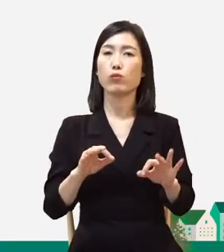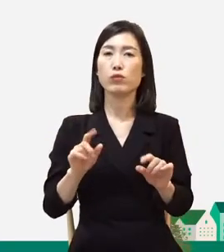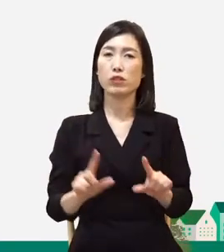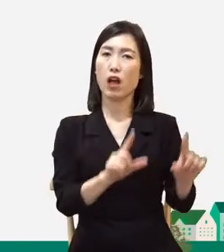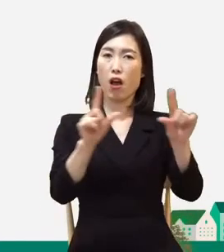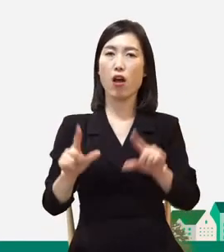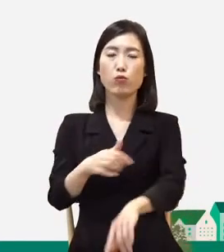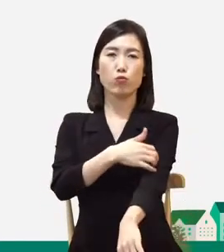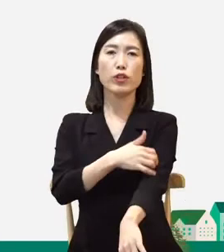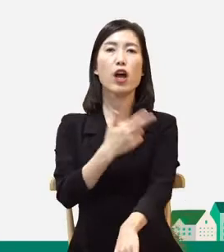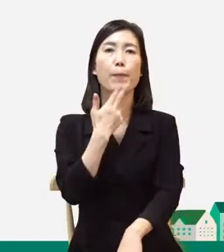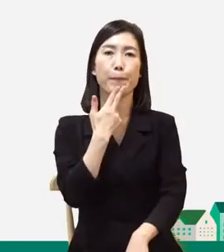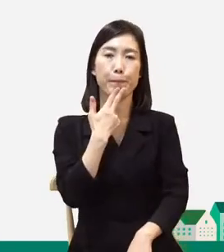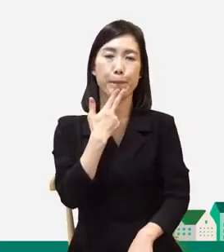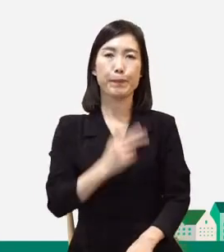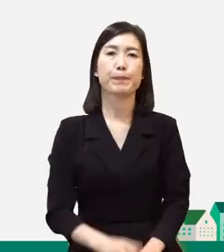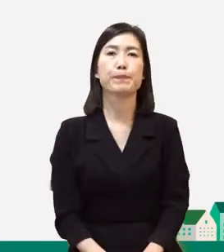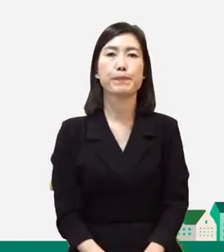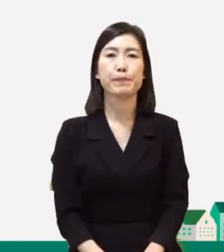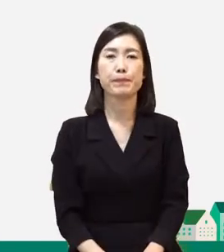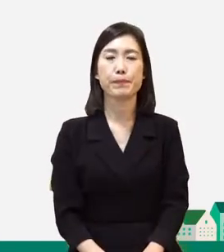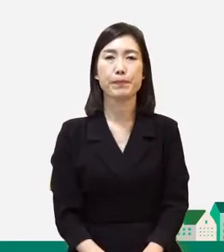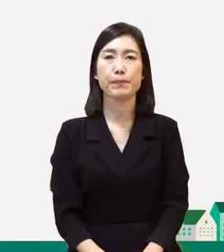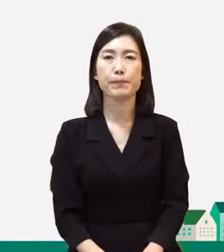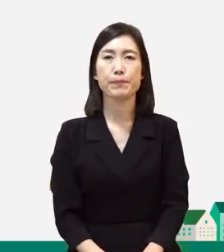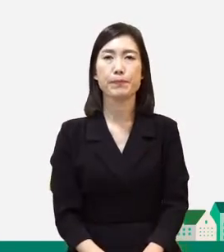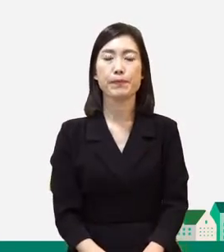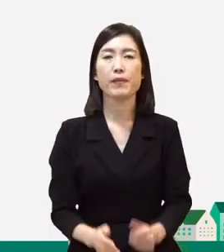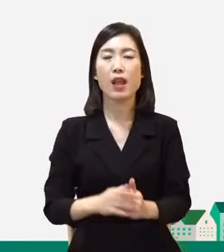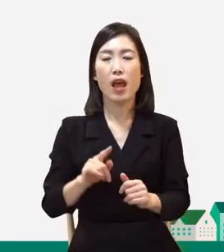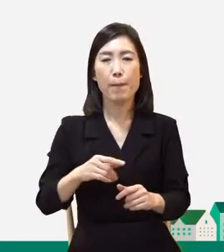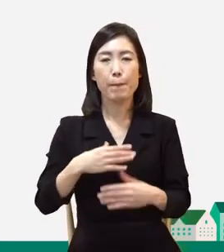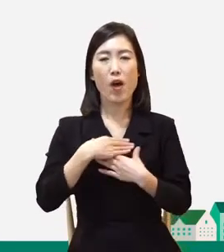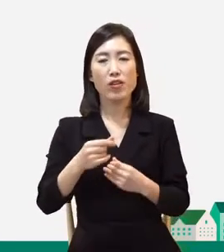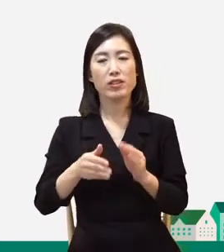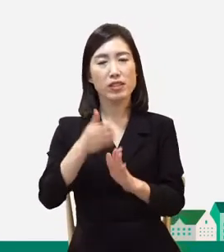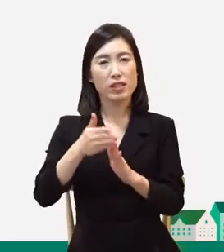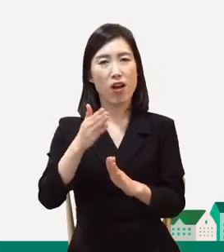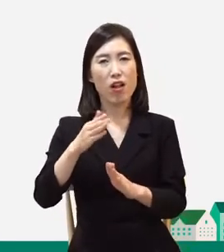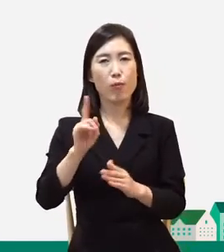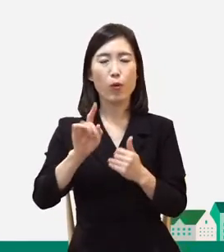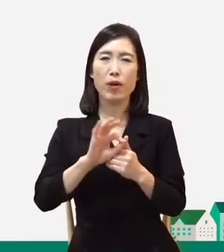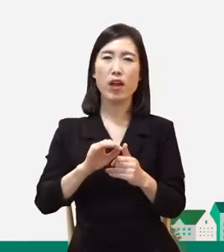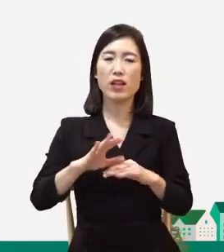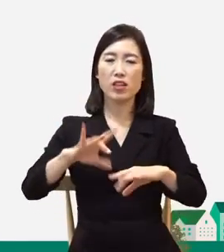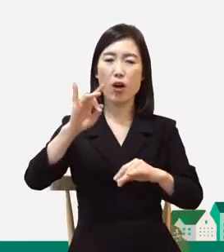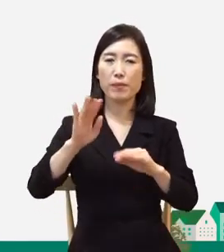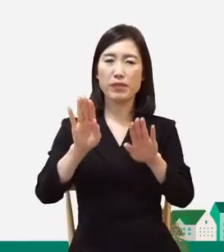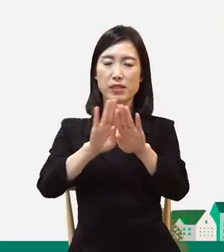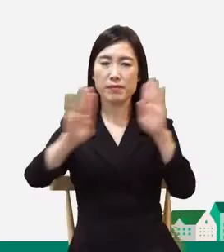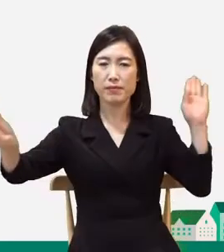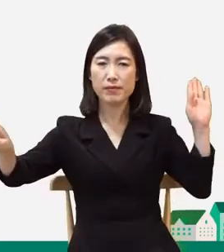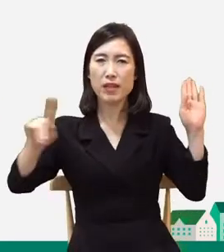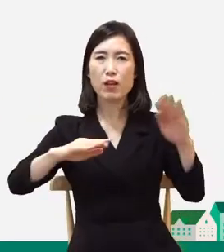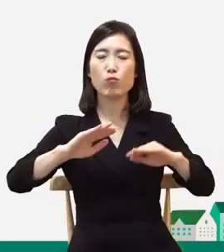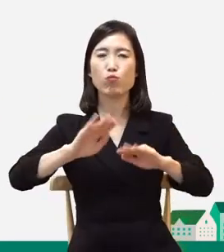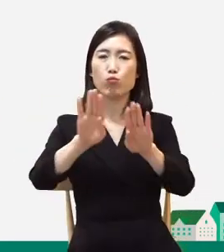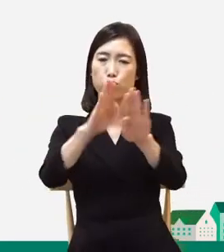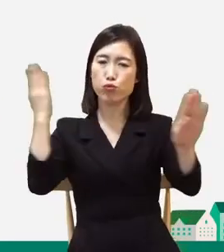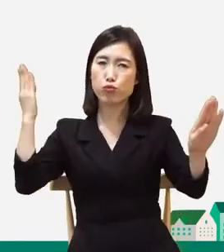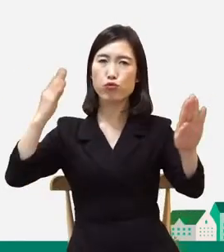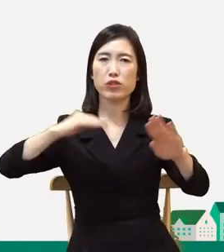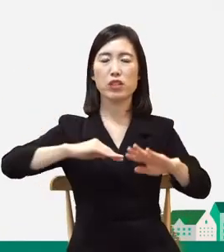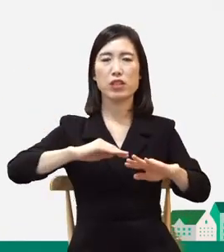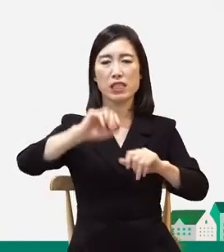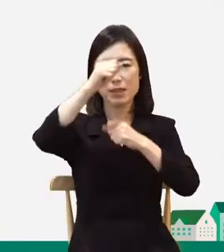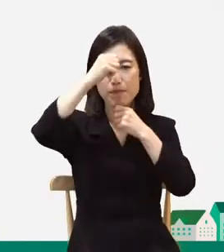그 편의시설을 제공하고 있습니다. 그래서 편의시설 처음에는 이렇게 문과 턱과 예, 그 다음에 입구가